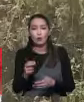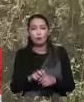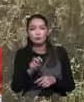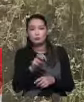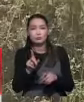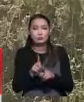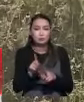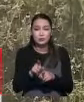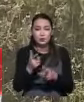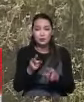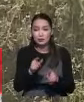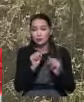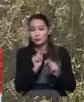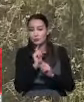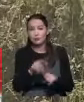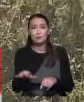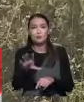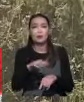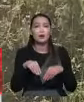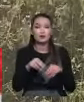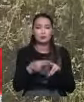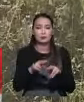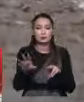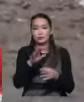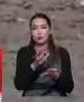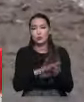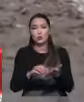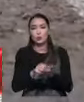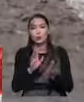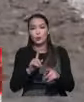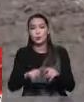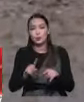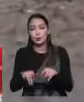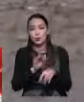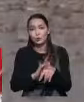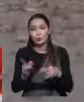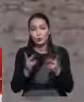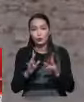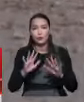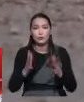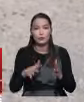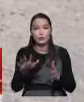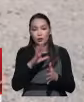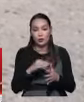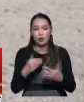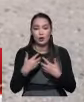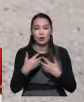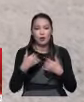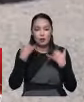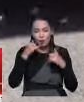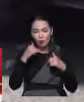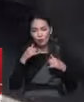байлап үлгірмесе де жолындағының бәрін жайпап барады. Тез етіп көзін жоймаса төрт түлігіміз азықсыз қалады ма деп